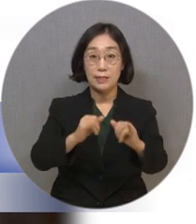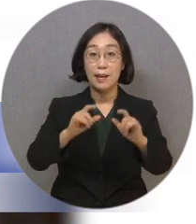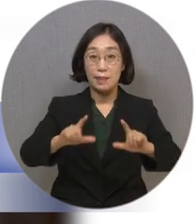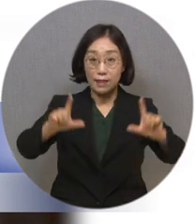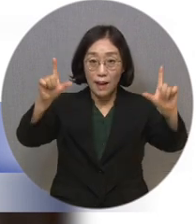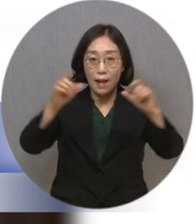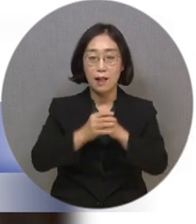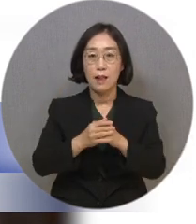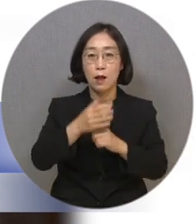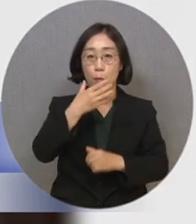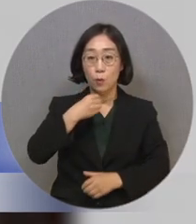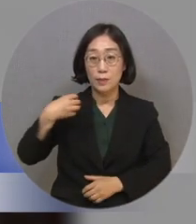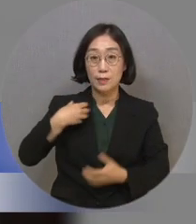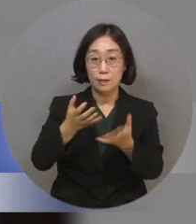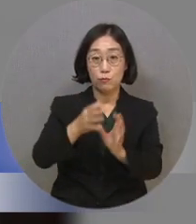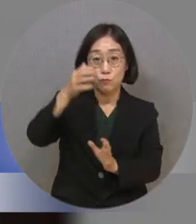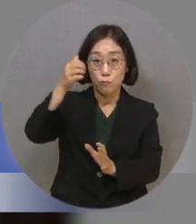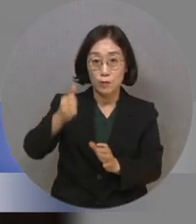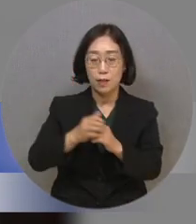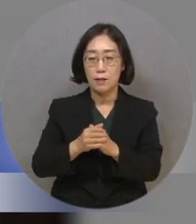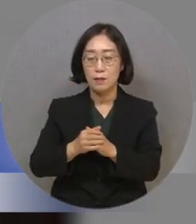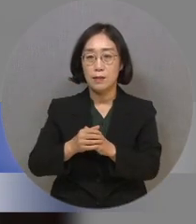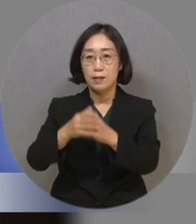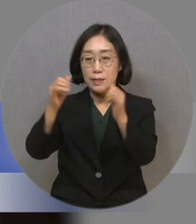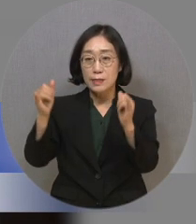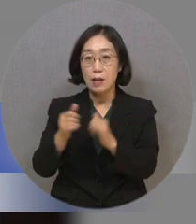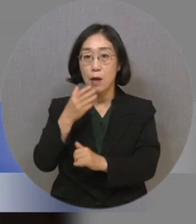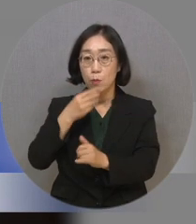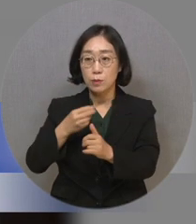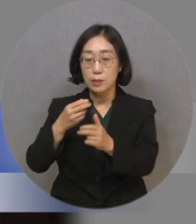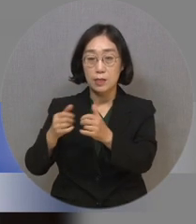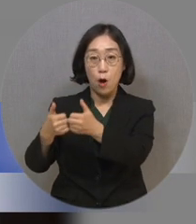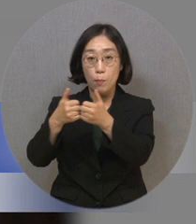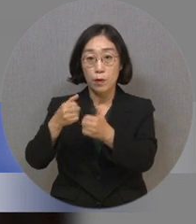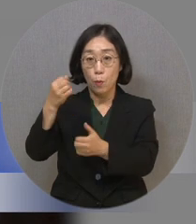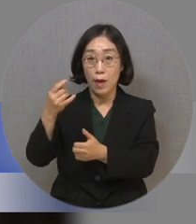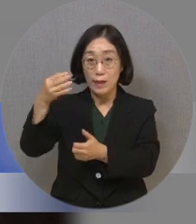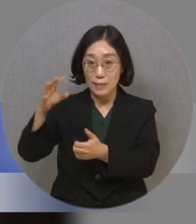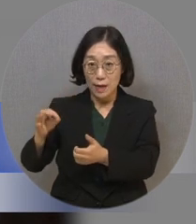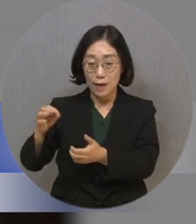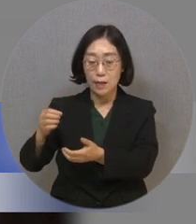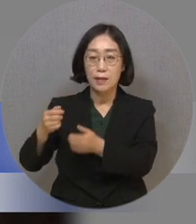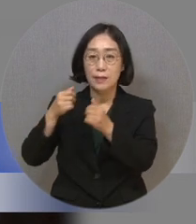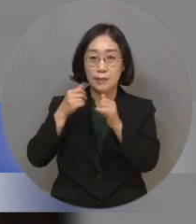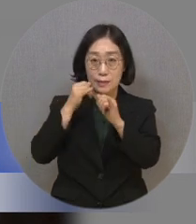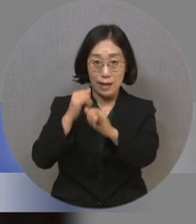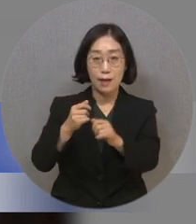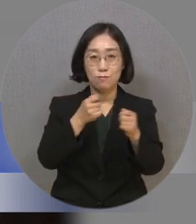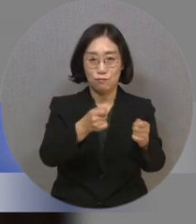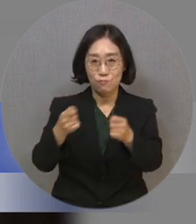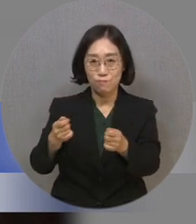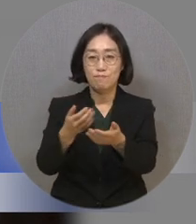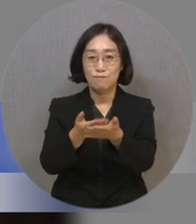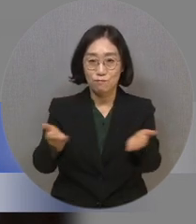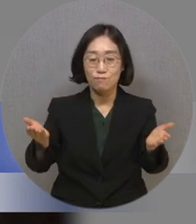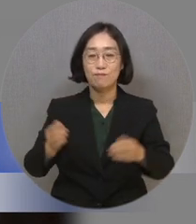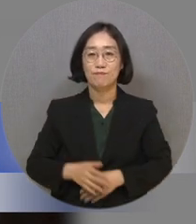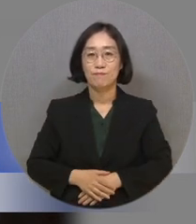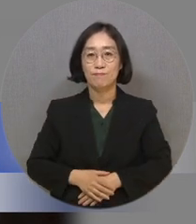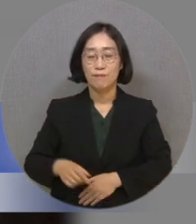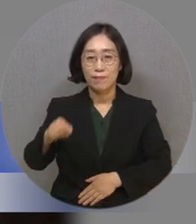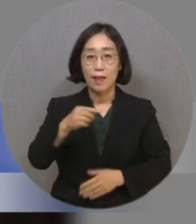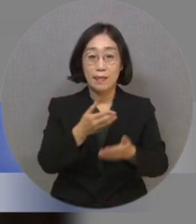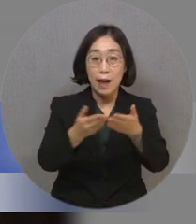보건복지부 장관표창과 한국 복지 협의회장 창 등의 부문으로 나뉘어 상장이 수여된 가운데